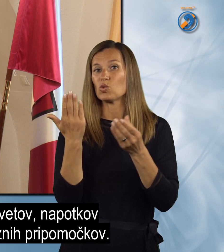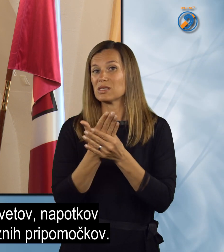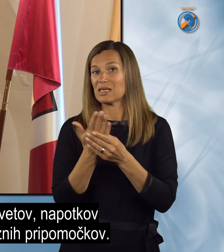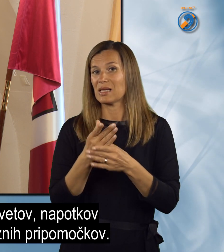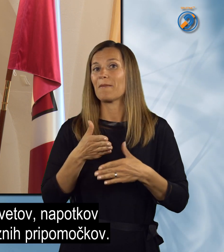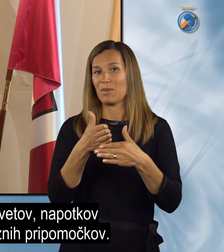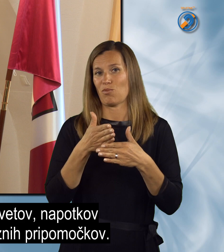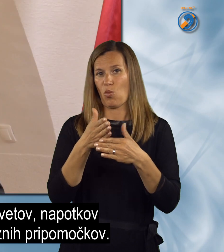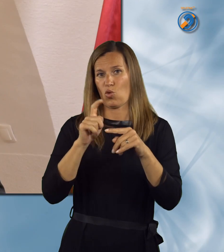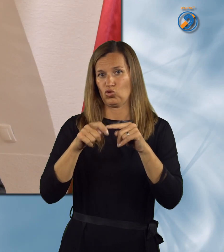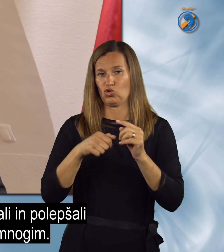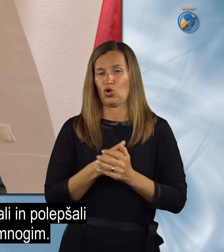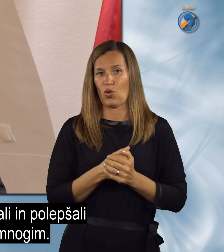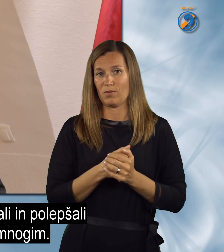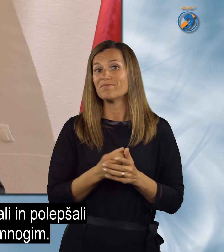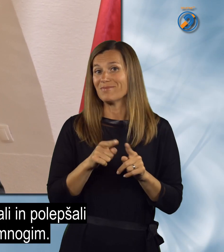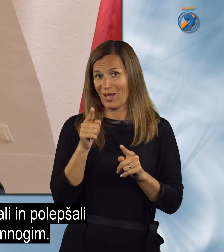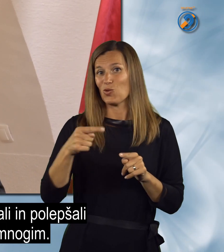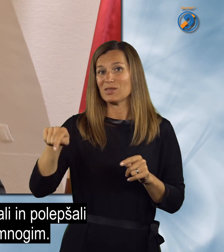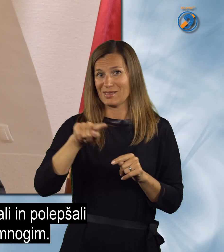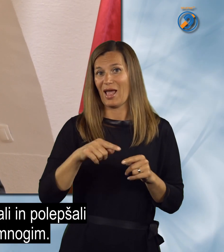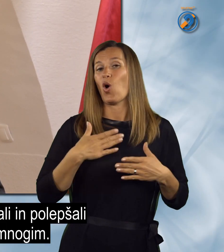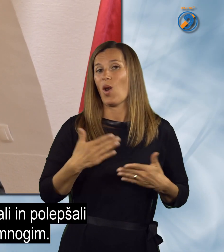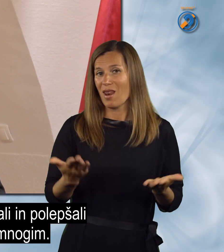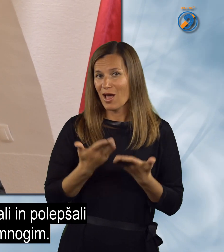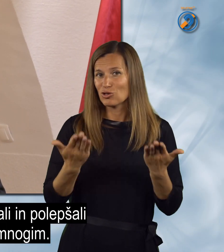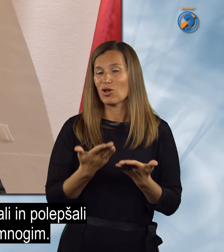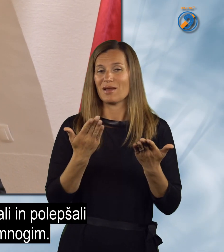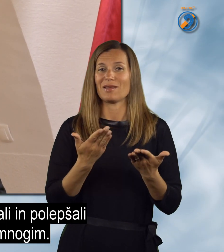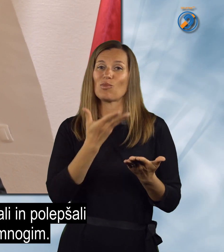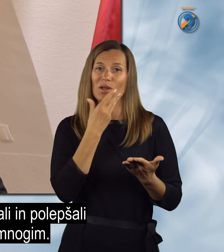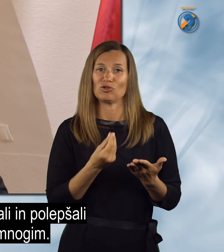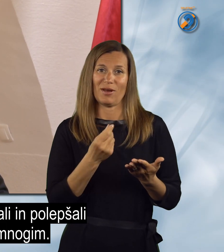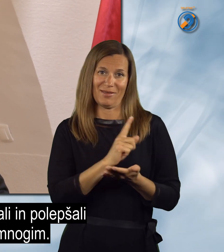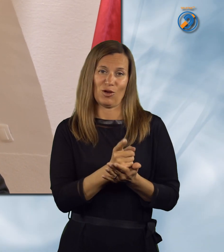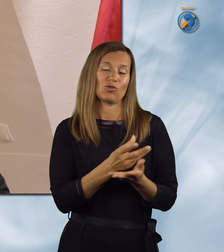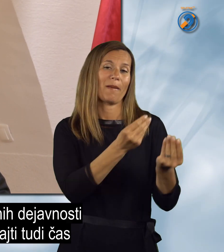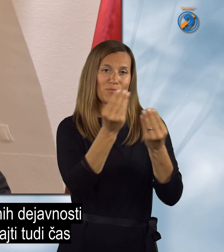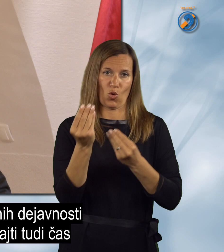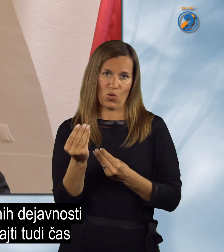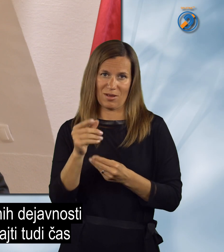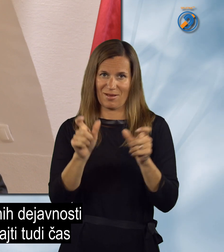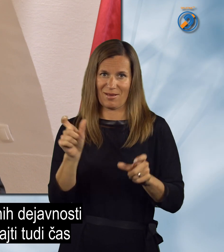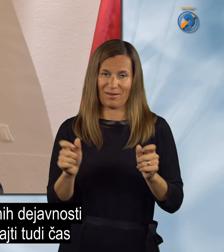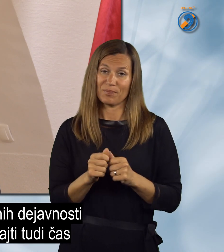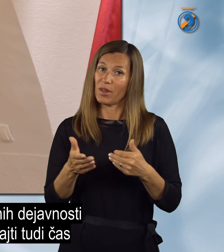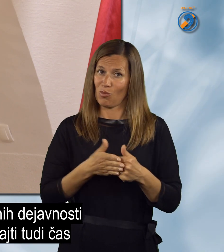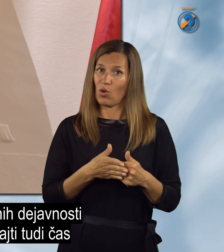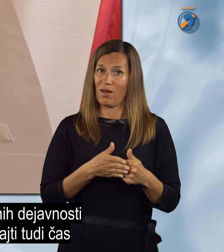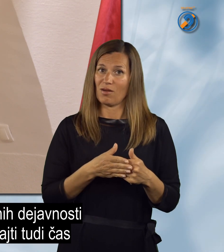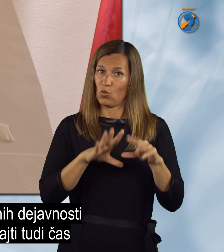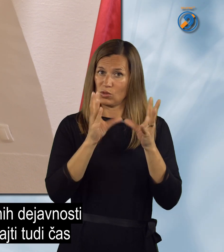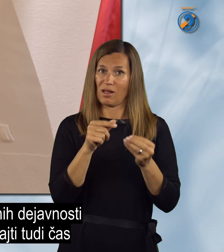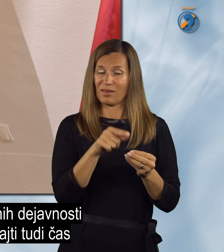ustreznih pripomočkov. S tem ste olajšali in polepšali trenutke mnogih. Poleg